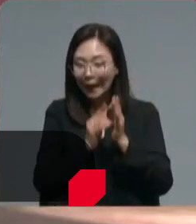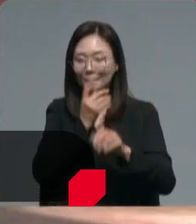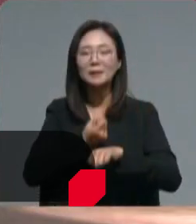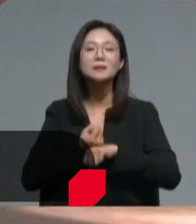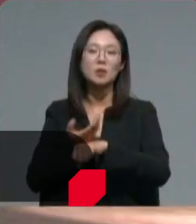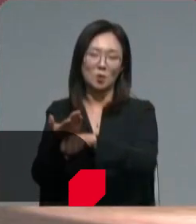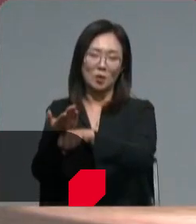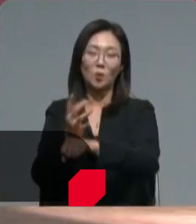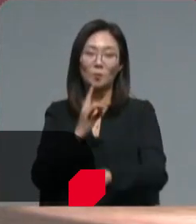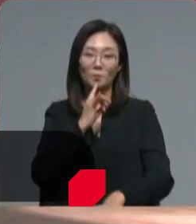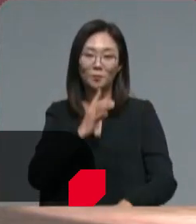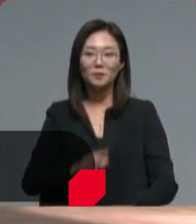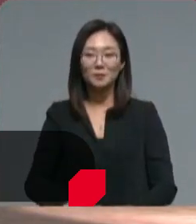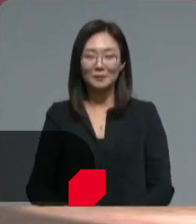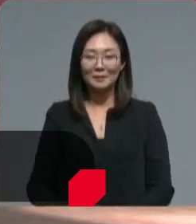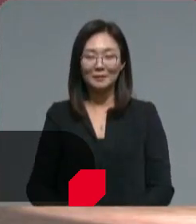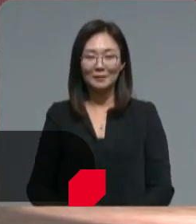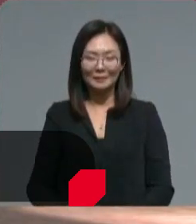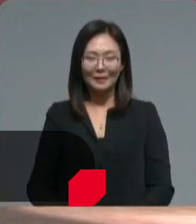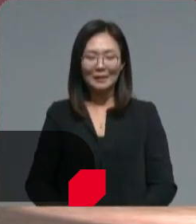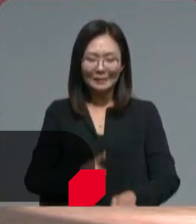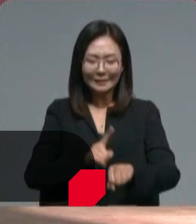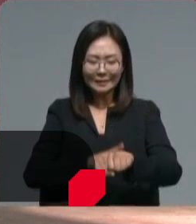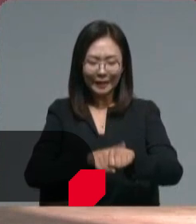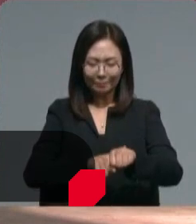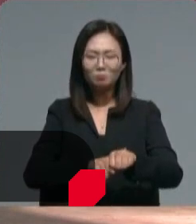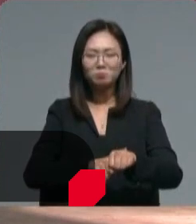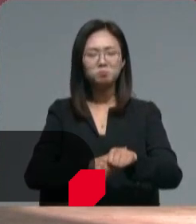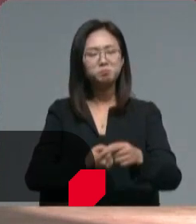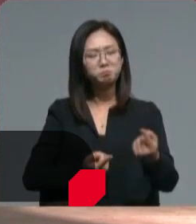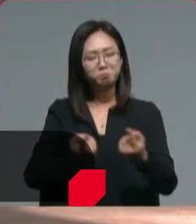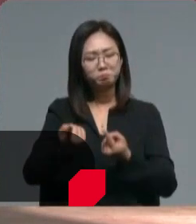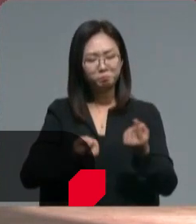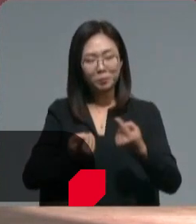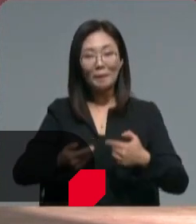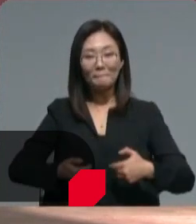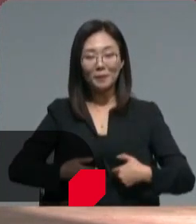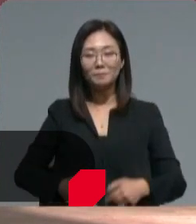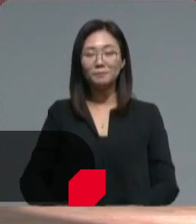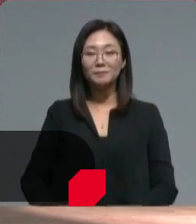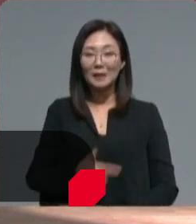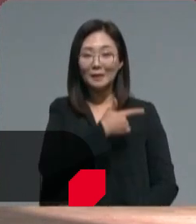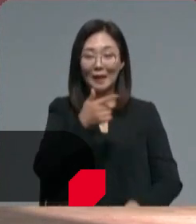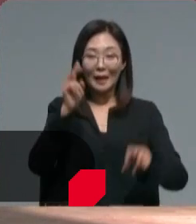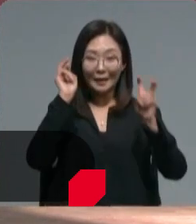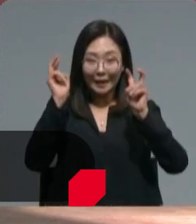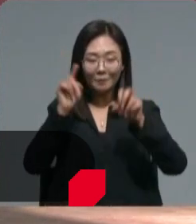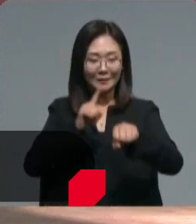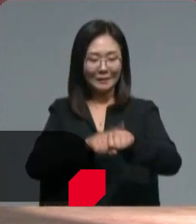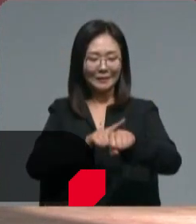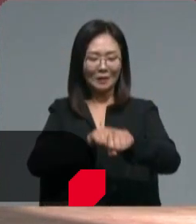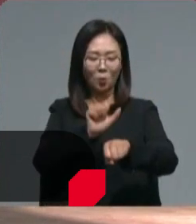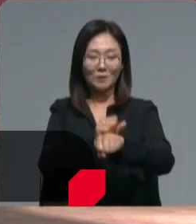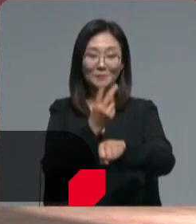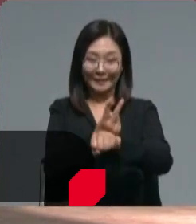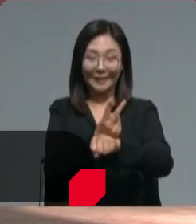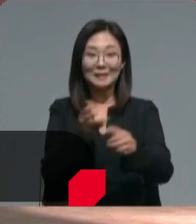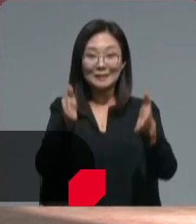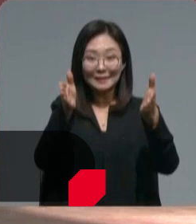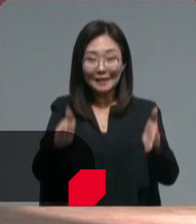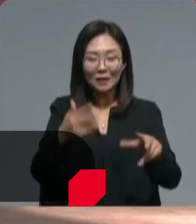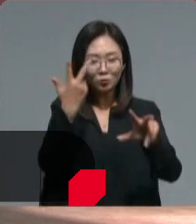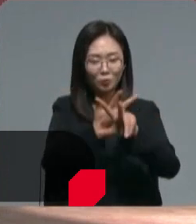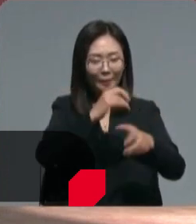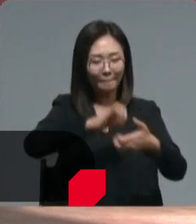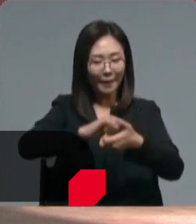전하면서 좀 유연하게 해주는 것이 대기업 같으면은 52시간을 주 단위로 나눈다고